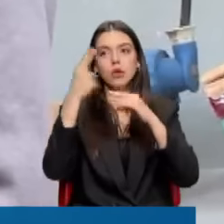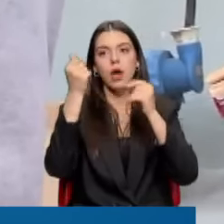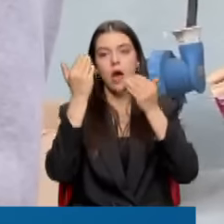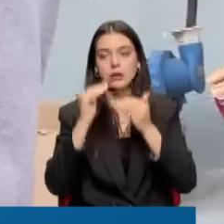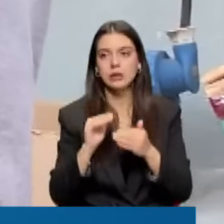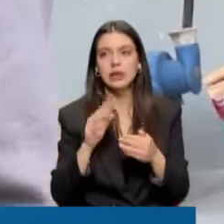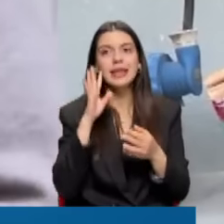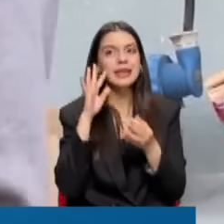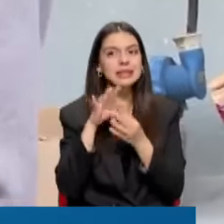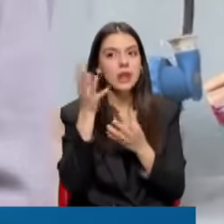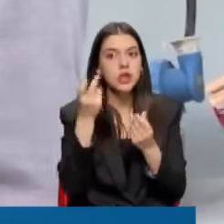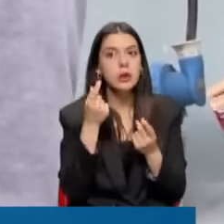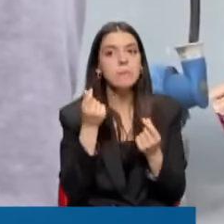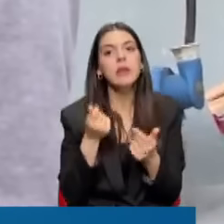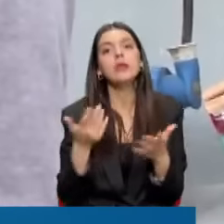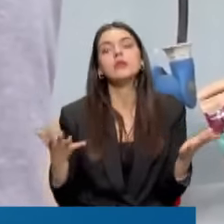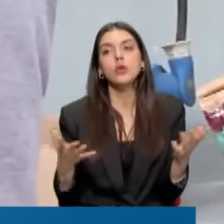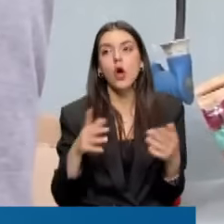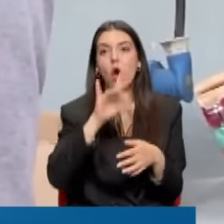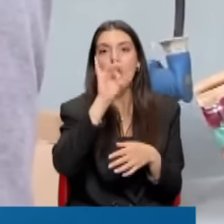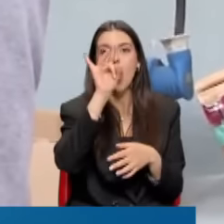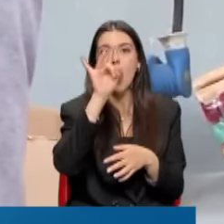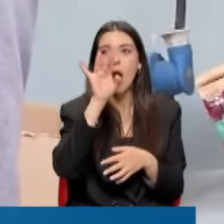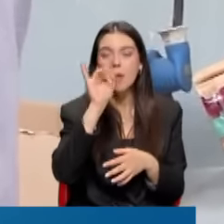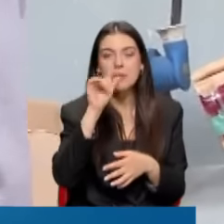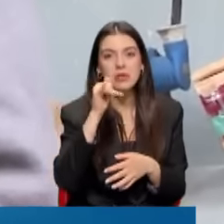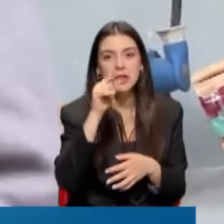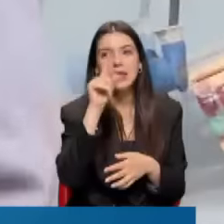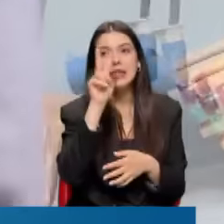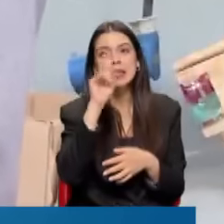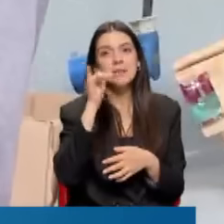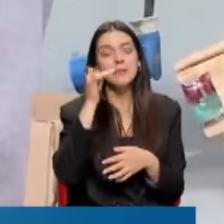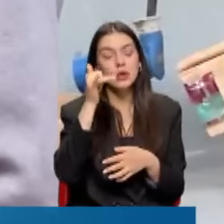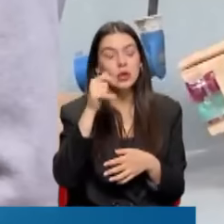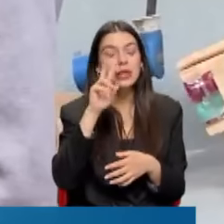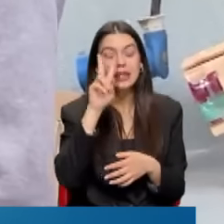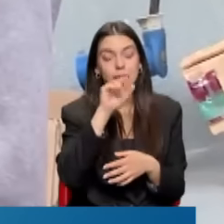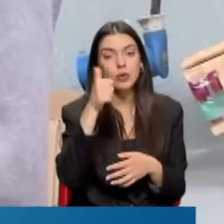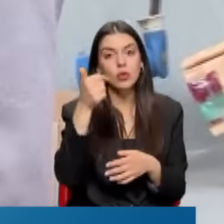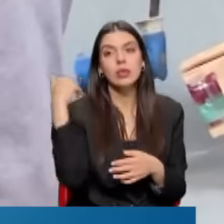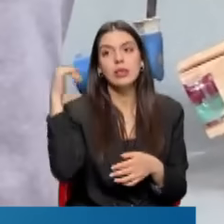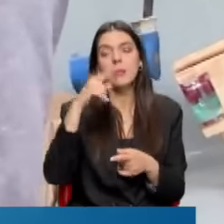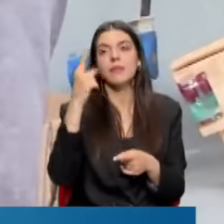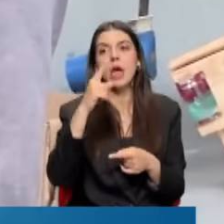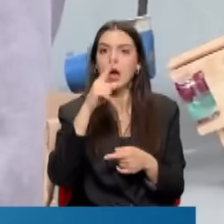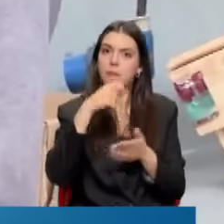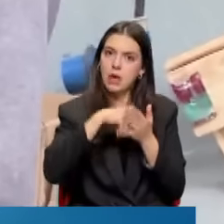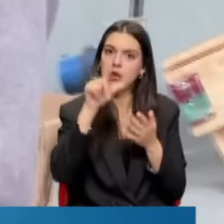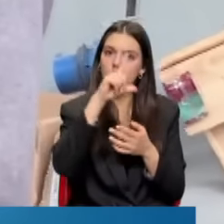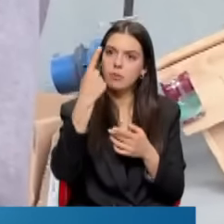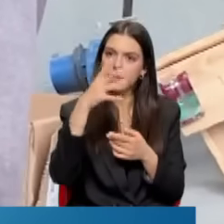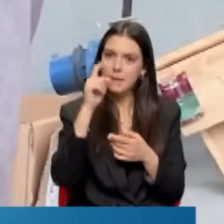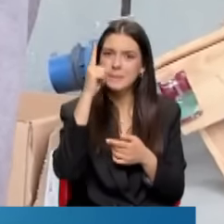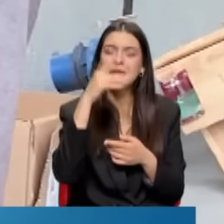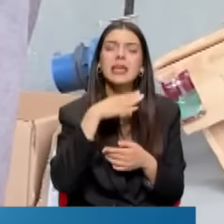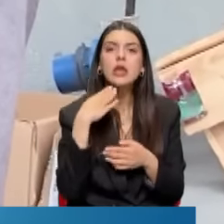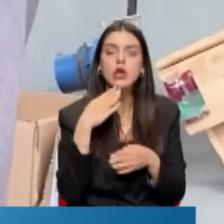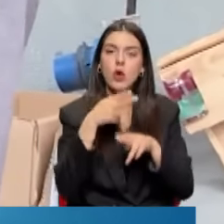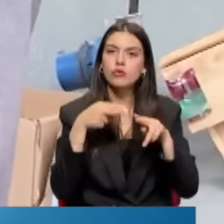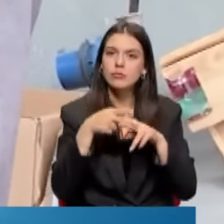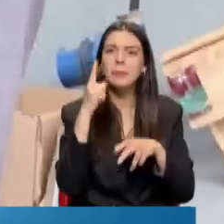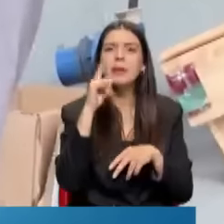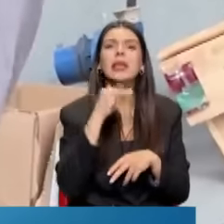alacak gücü kalmadı artık parası yok 15 günde 20 günde bir geliyorum Bir daha da gelemiyorum aldığımız 10.000 lira maaş Hadi ben şuradan şimdi bir kilo kuşbaşı 1 kilo